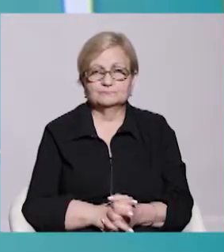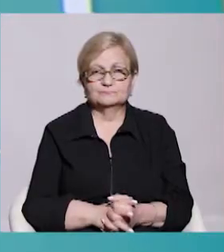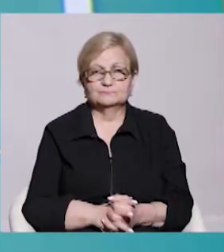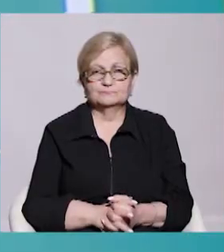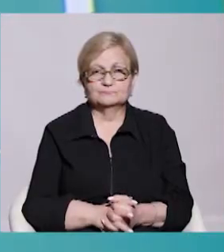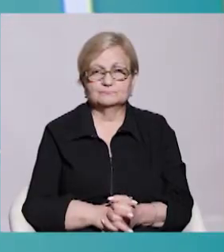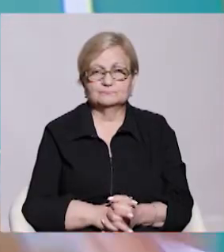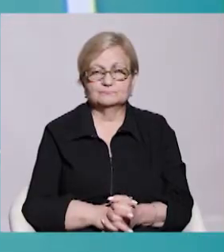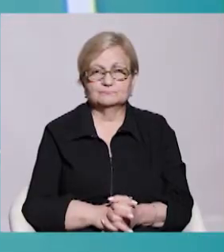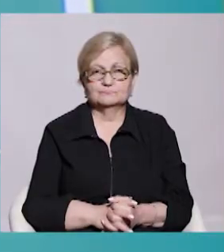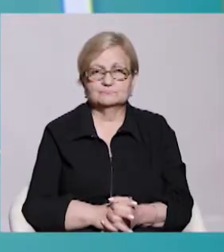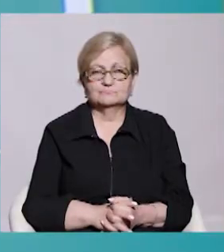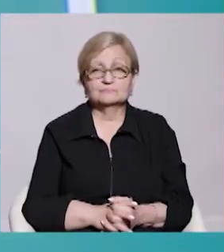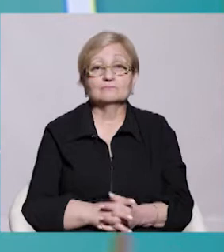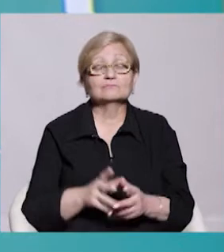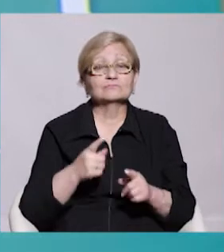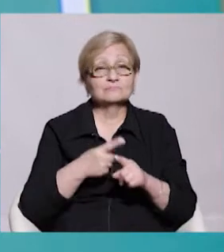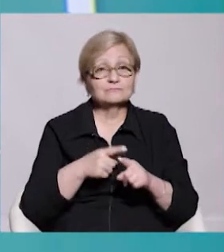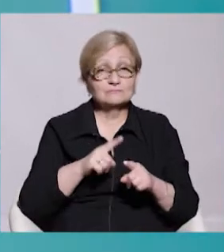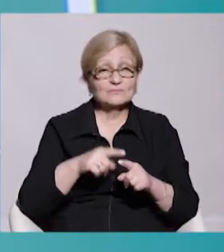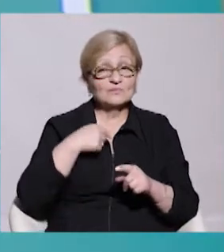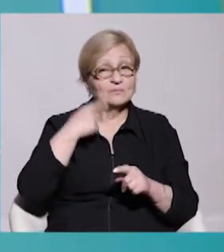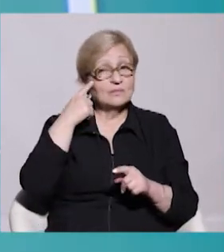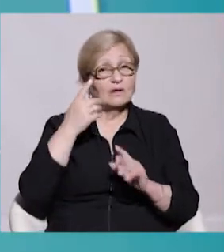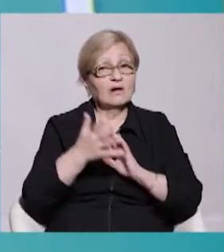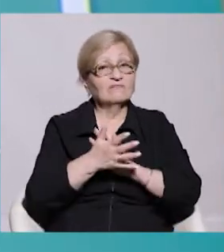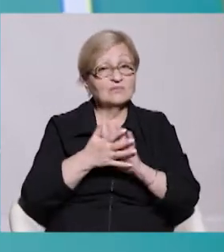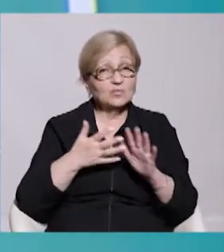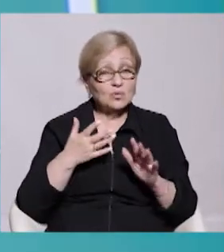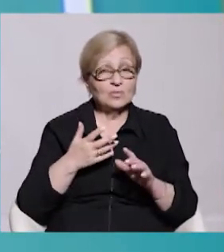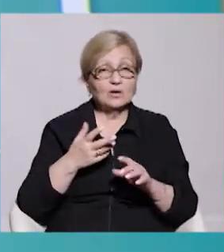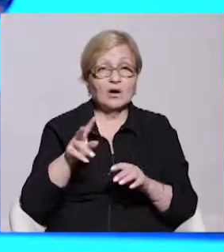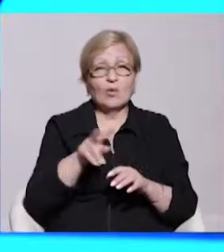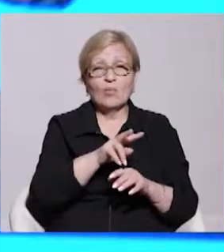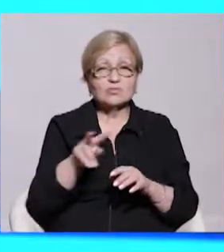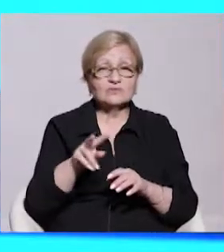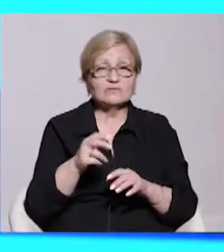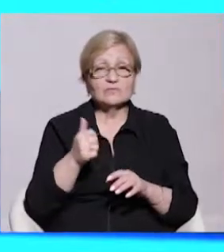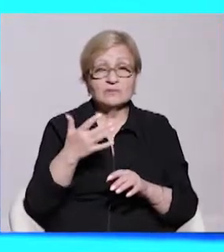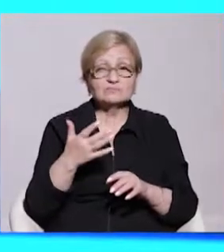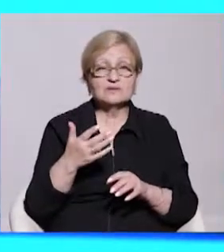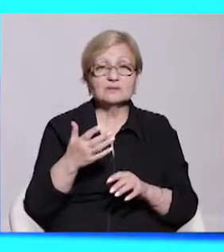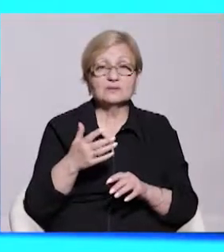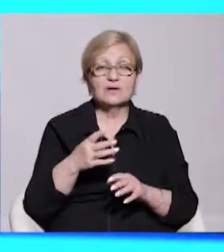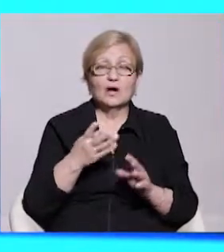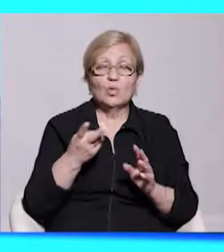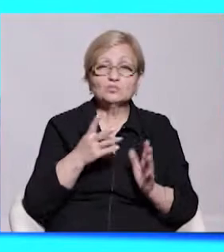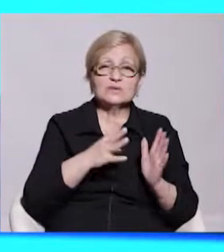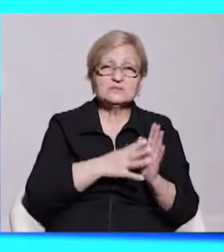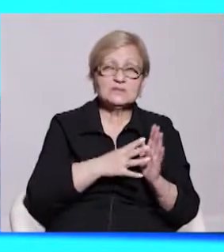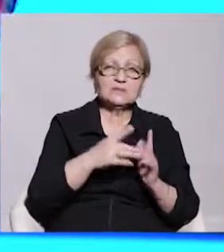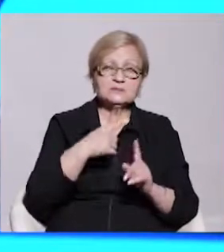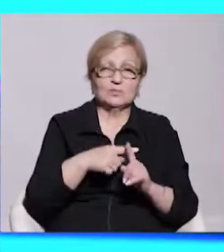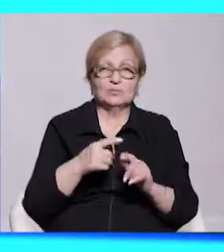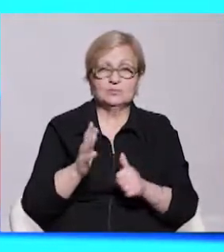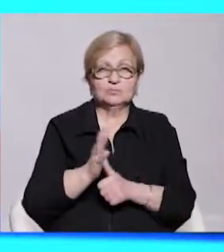ერთად? იმისათვის რომ გავარკვიოთ რამდენი კილოგრამი მიირთვა ორივემ ერთად, უნდა 9-ს დავუმატოთ